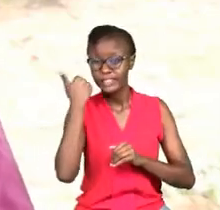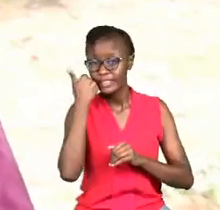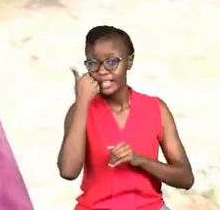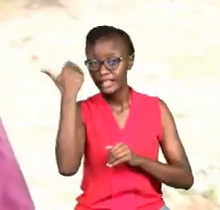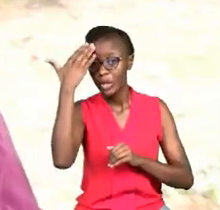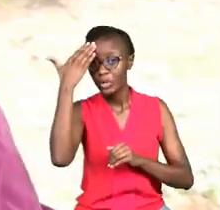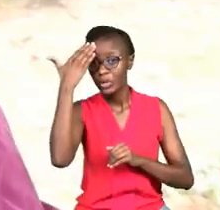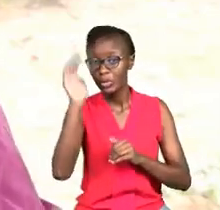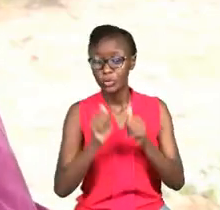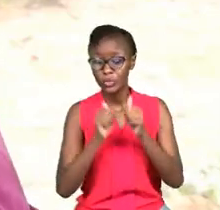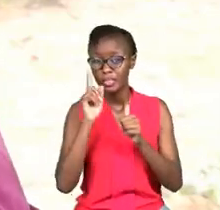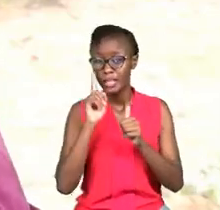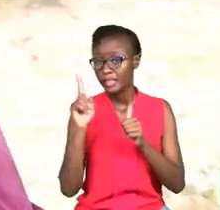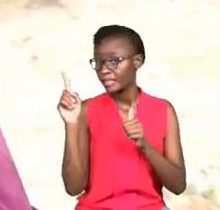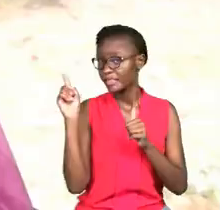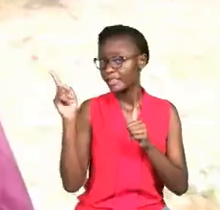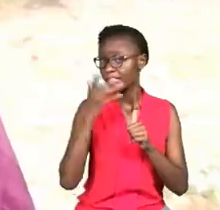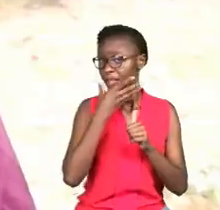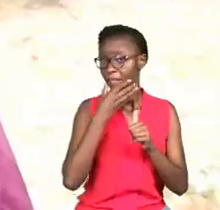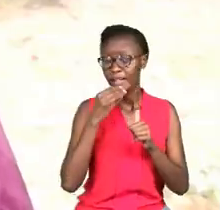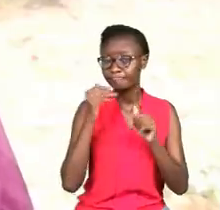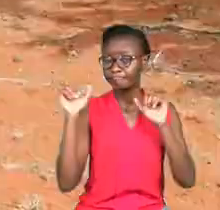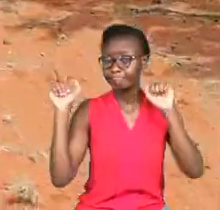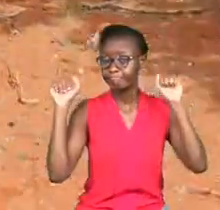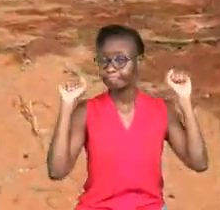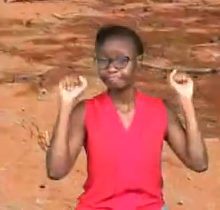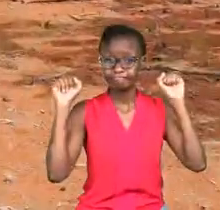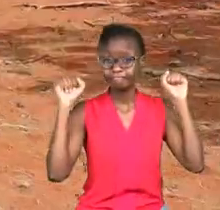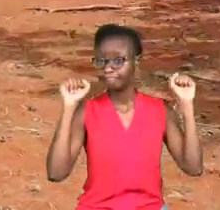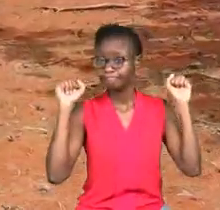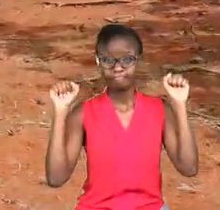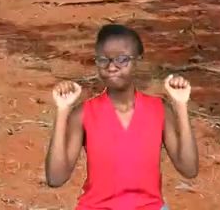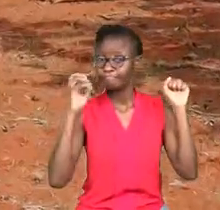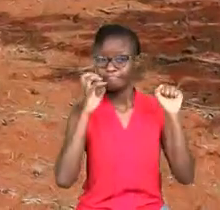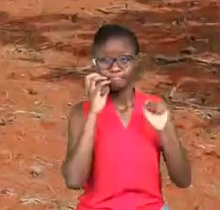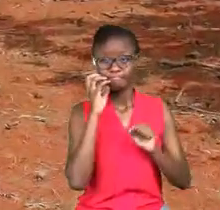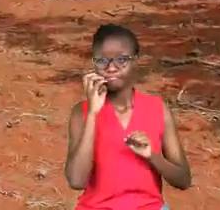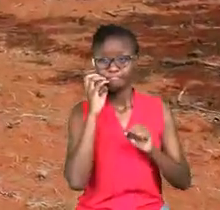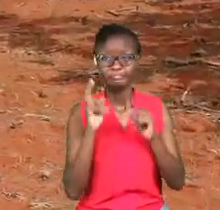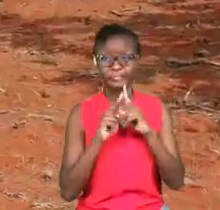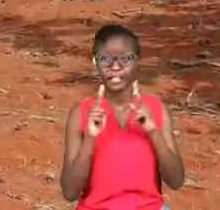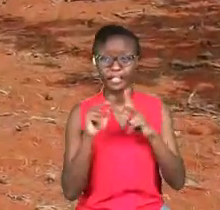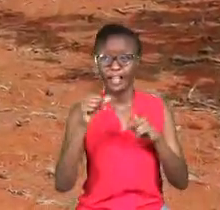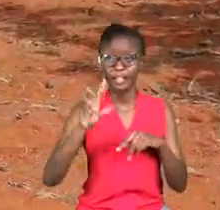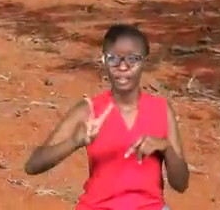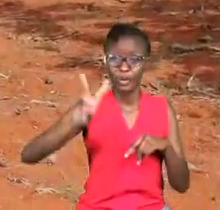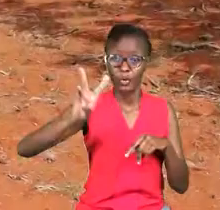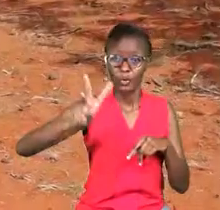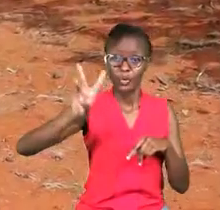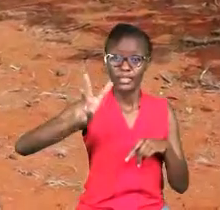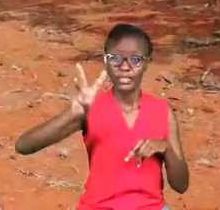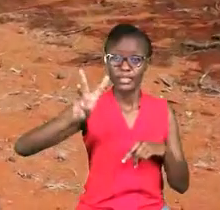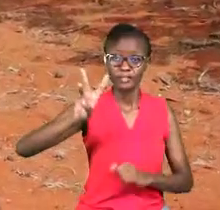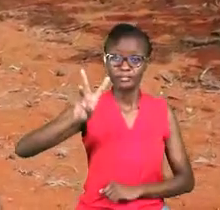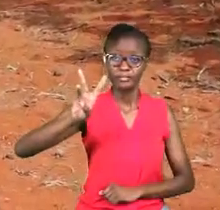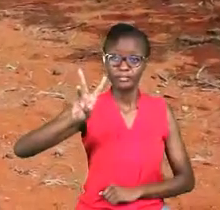kumwacha mfugaji Ahmed Mohamed katika hali ya upweke. Katika eneo la Shantabak iliyoko Wajir Magharibi, ni mojawapo ya